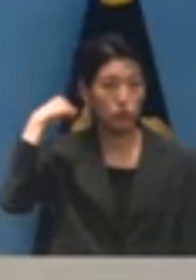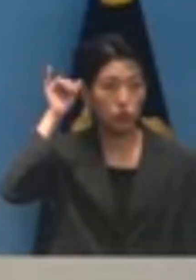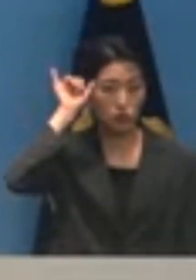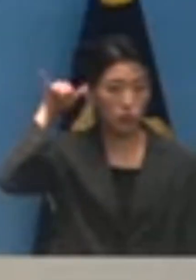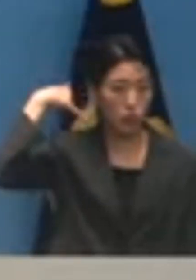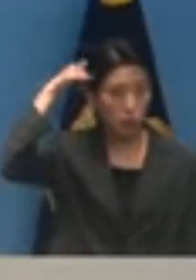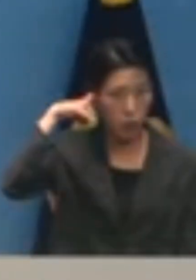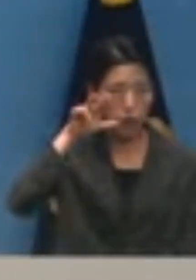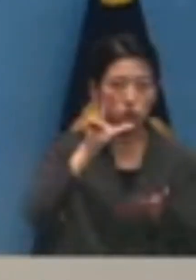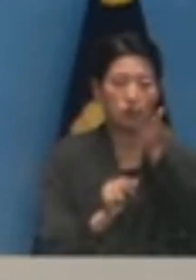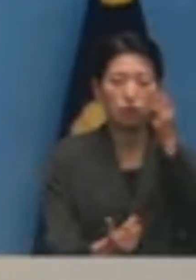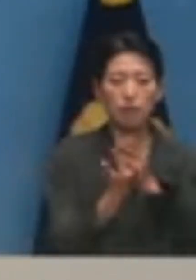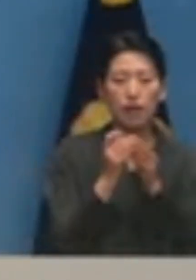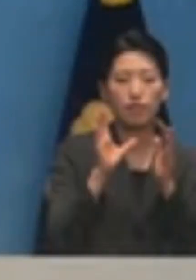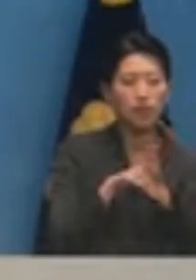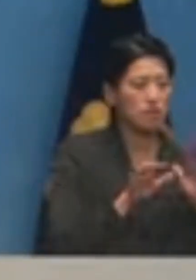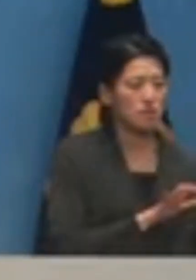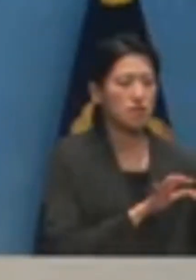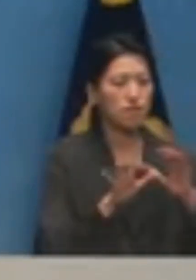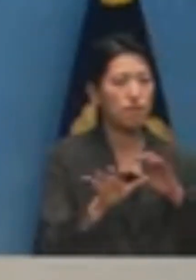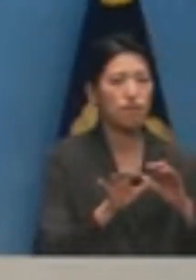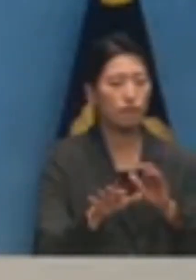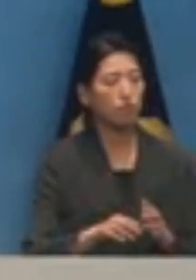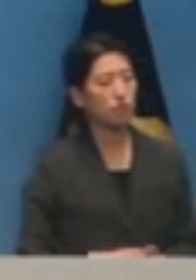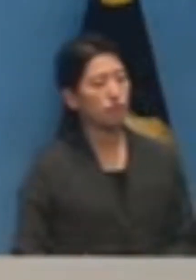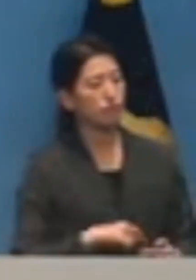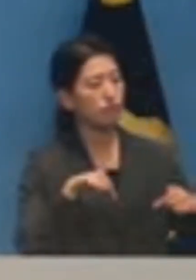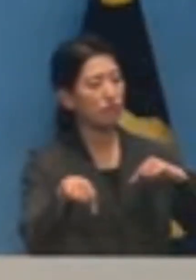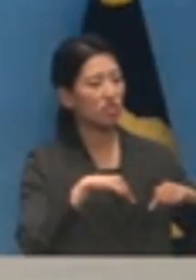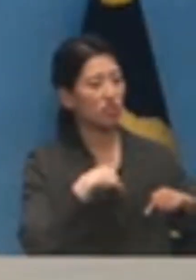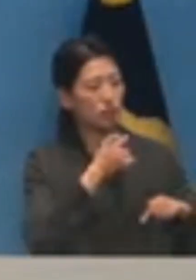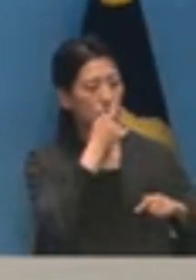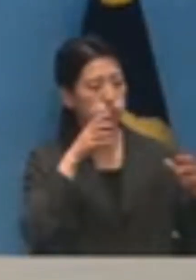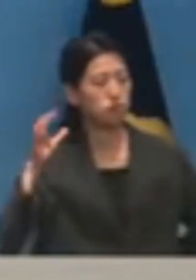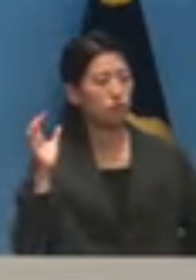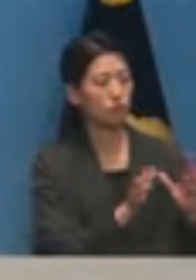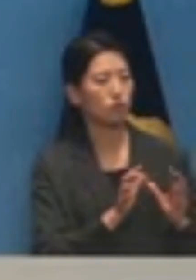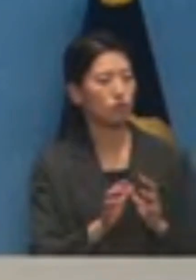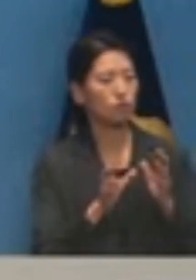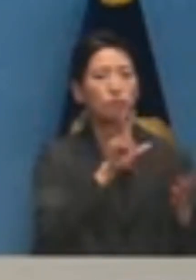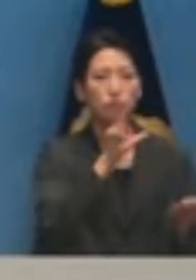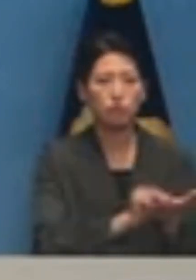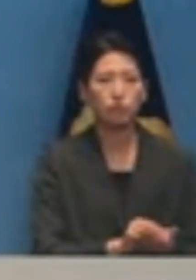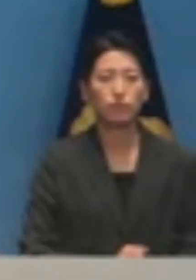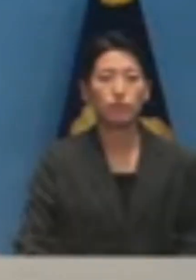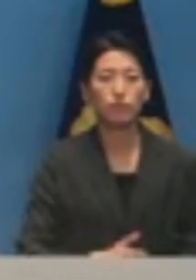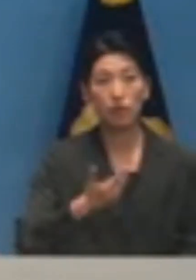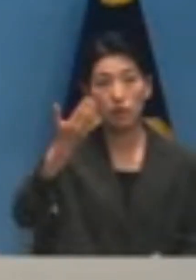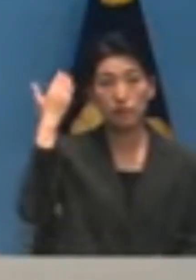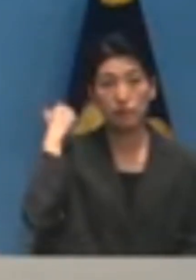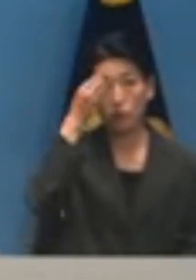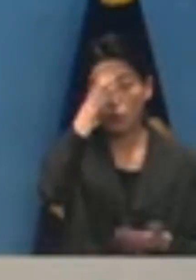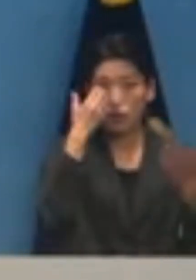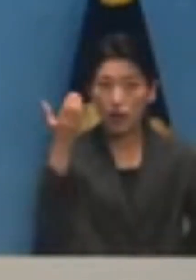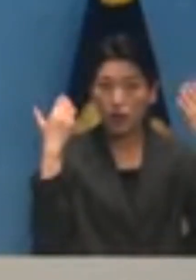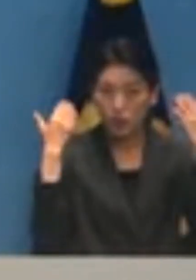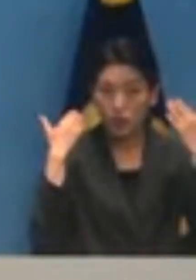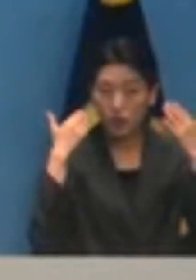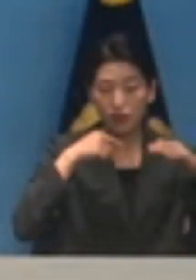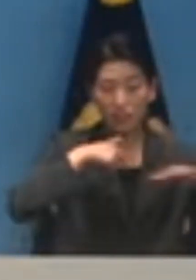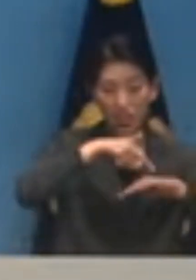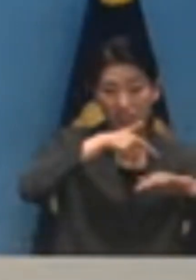이익집단, 정치집단화하는 모습을 보여왔습니다. 몇 년 전 서울 인원고 걷기대회에서